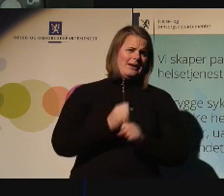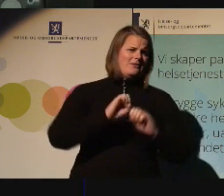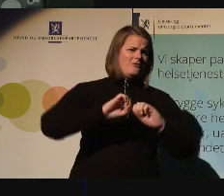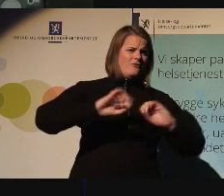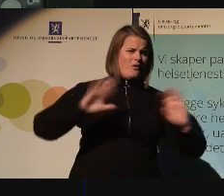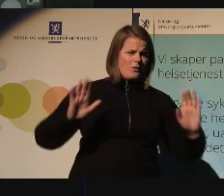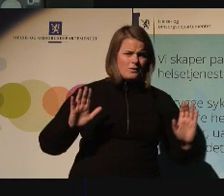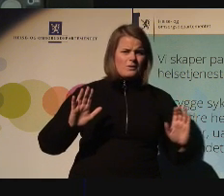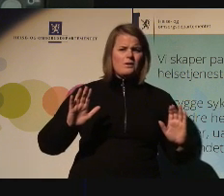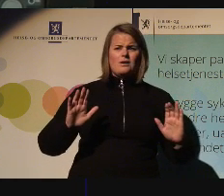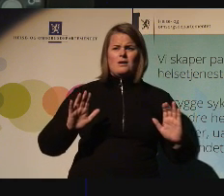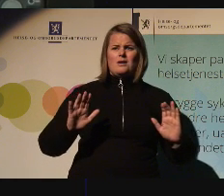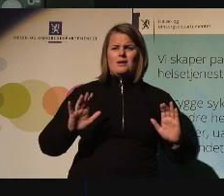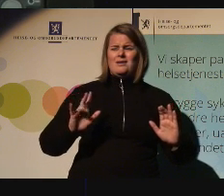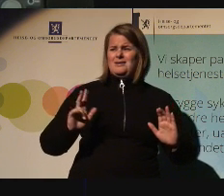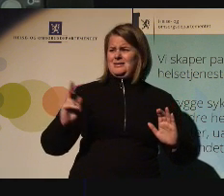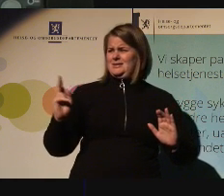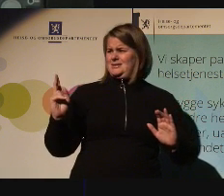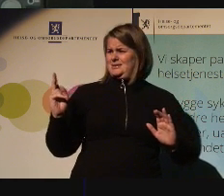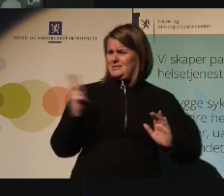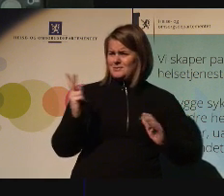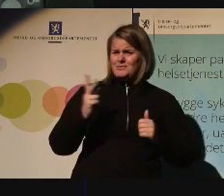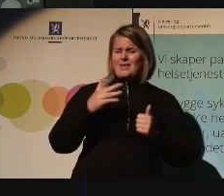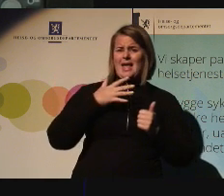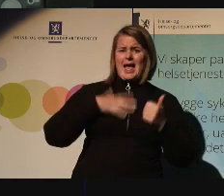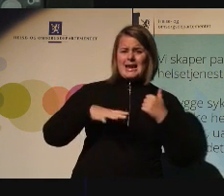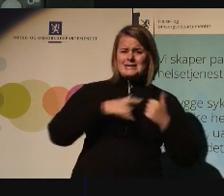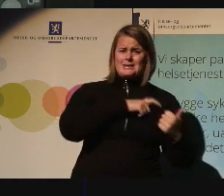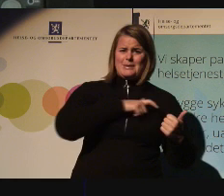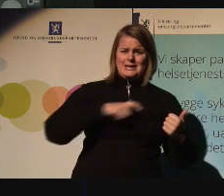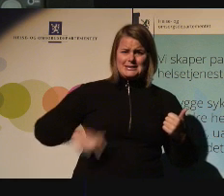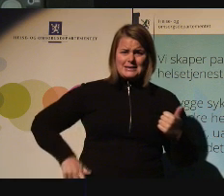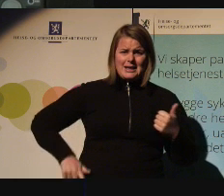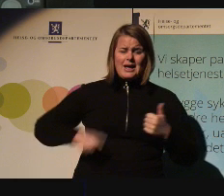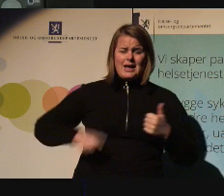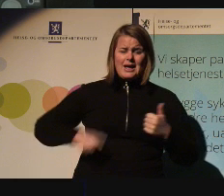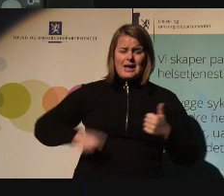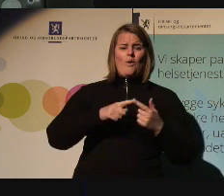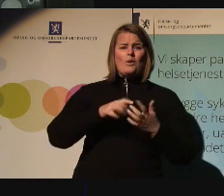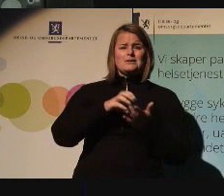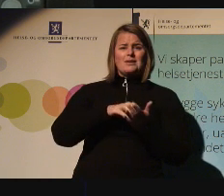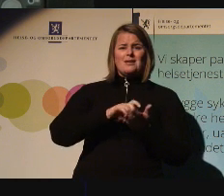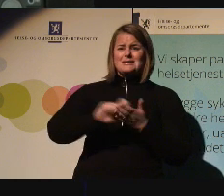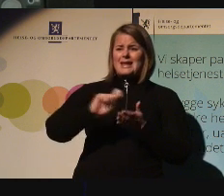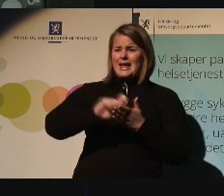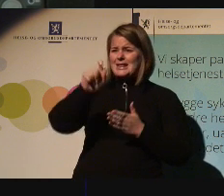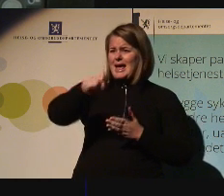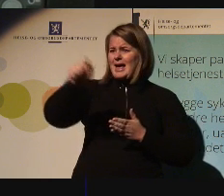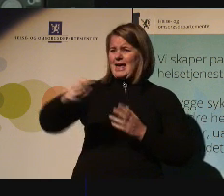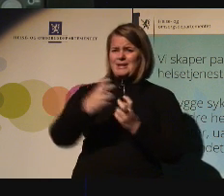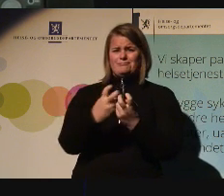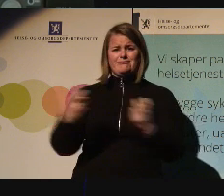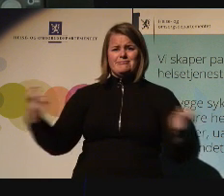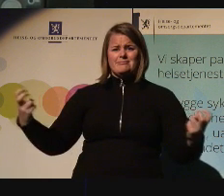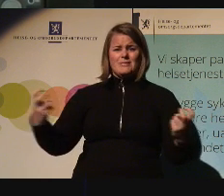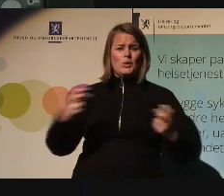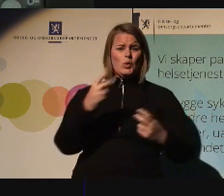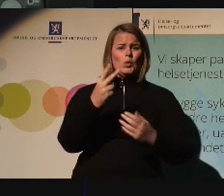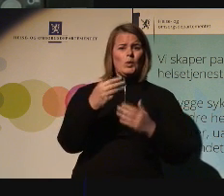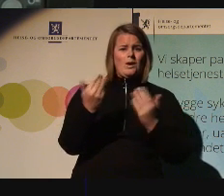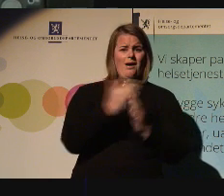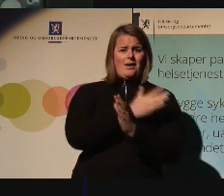vi har hatt både vår helseminister og våre statssekretærer her gjennom begge disse to